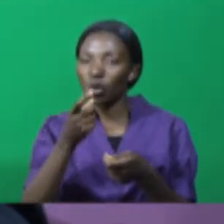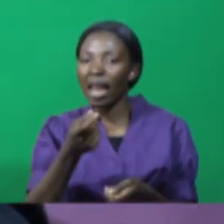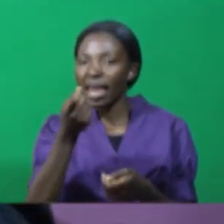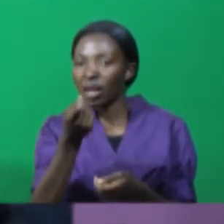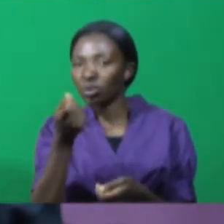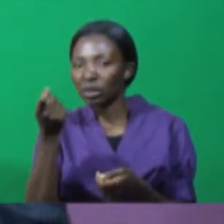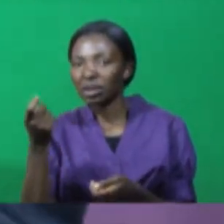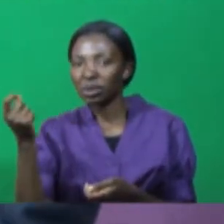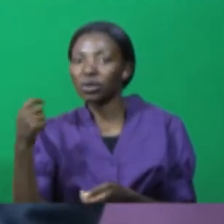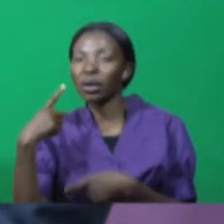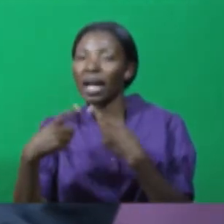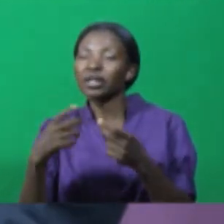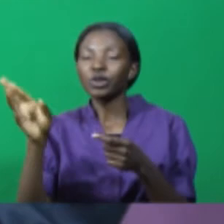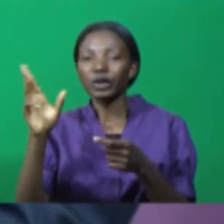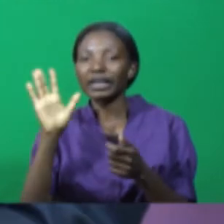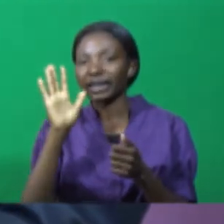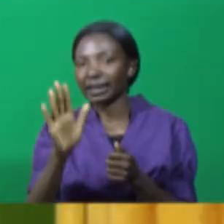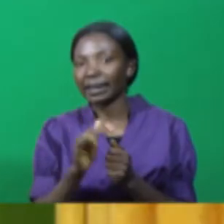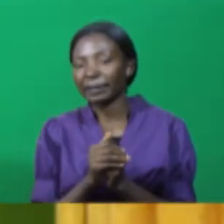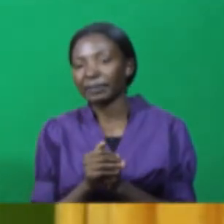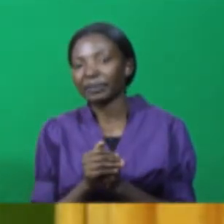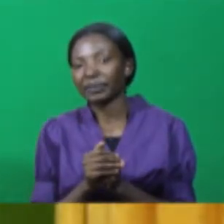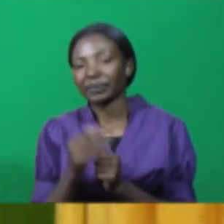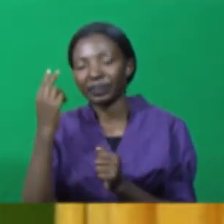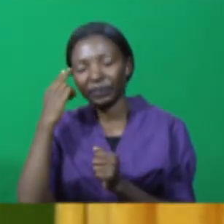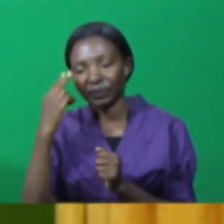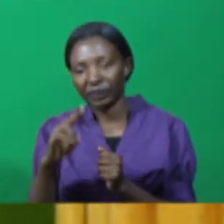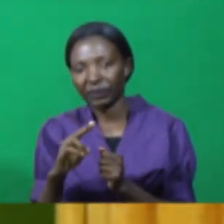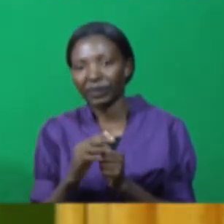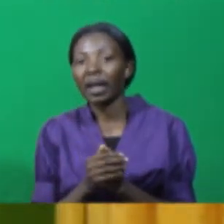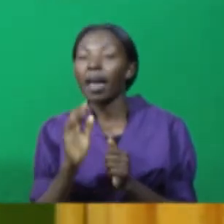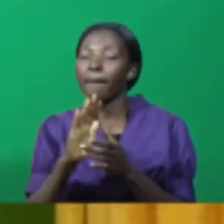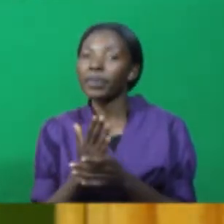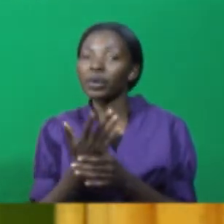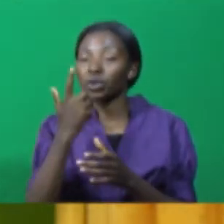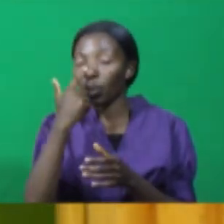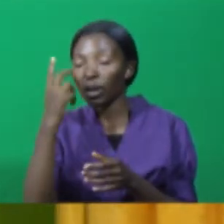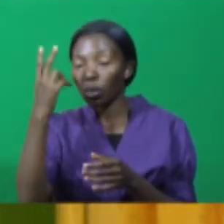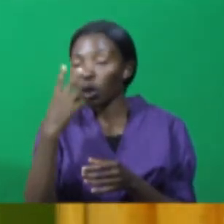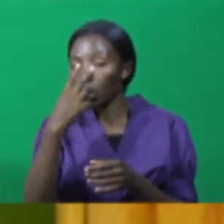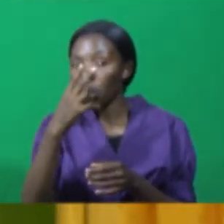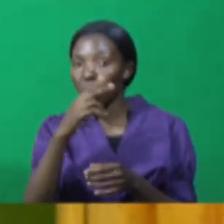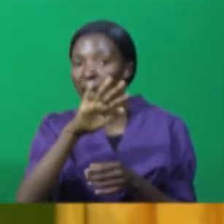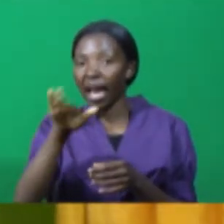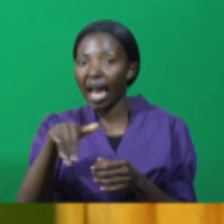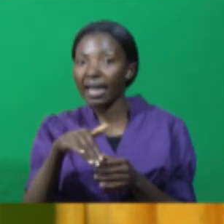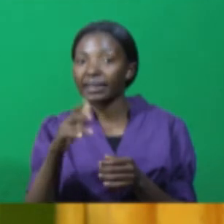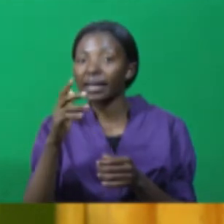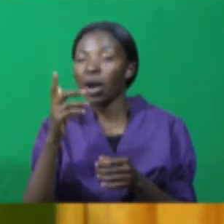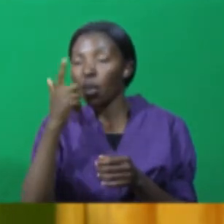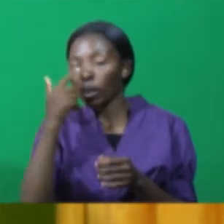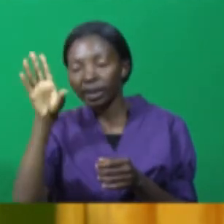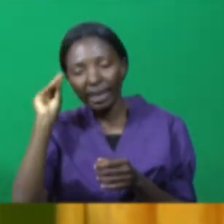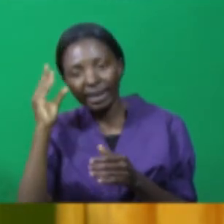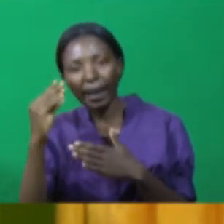mbija sekuita kwaakaitira vaIsrael ndaibata because mwari kana akati tarisa soka mukaenda kana muchidzidza kuna